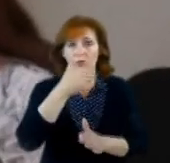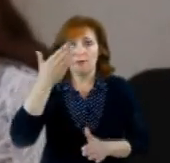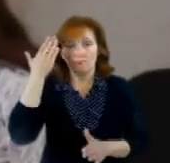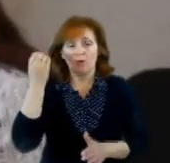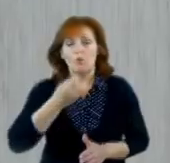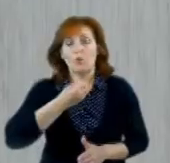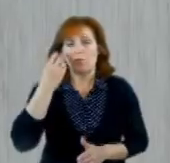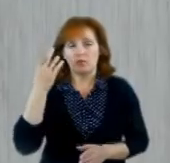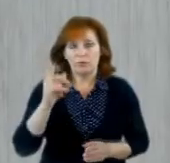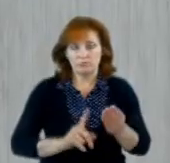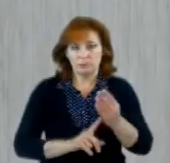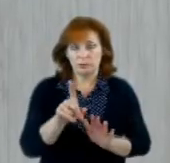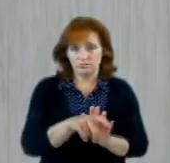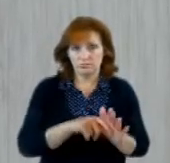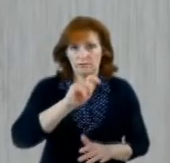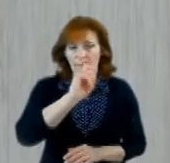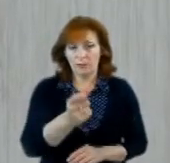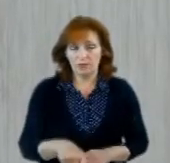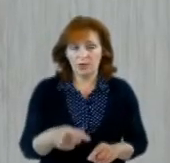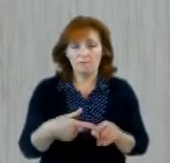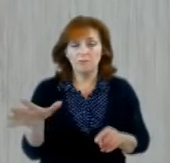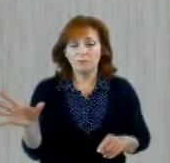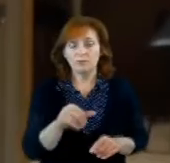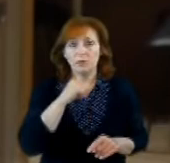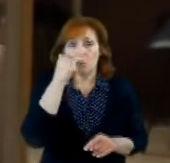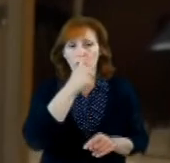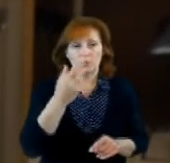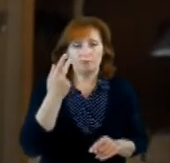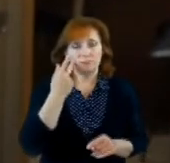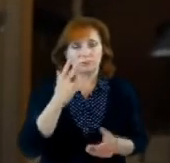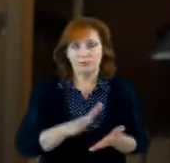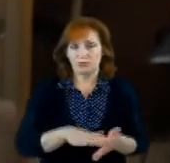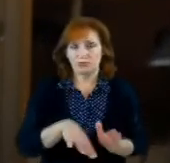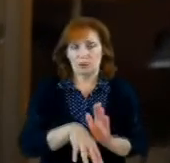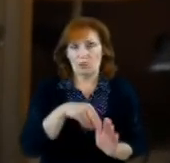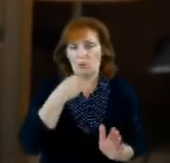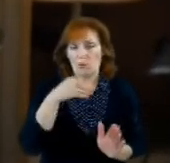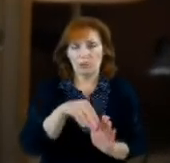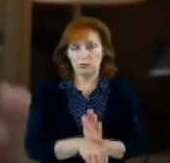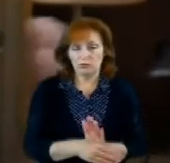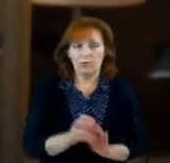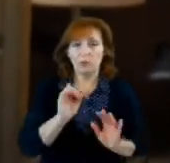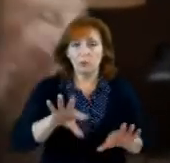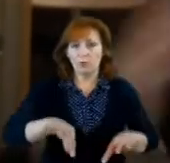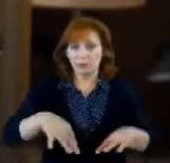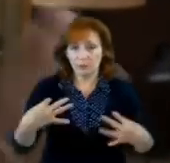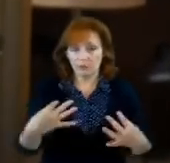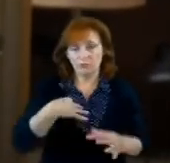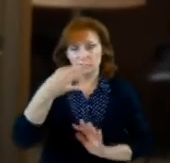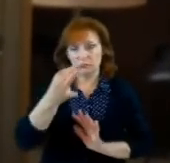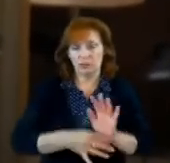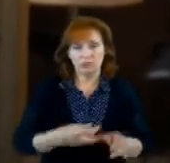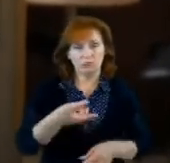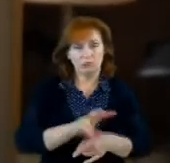почалася війна. Катерина каже, всі ці роки завжди голосувала. Як тільки дозволили, зразу та сама прийшла, перереєструвалась